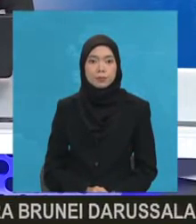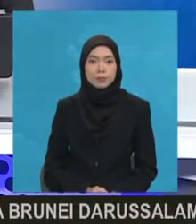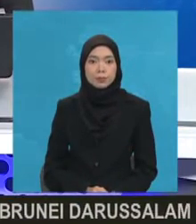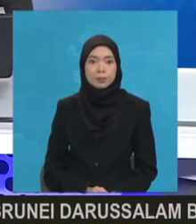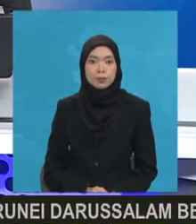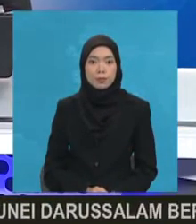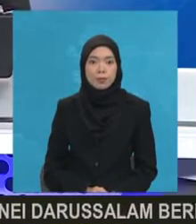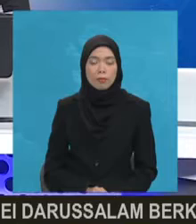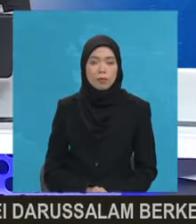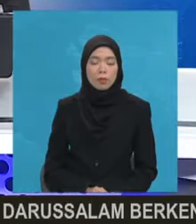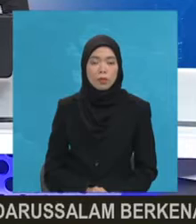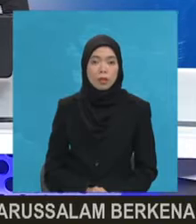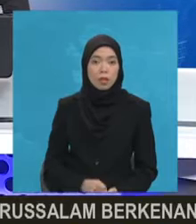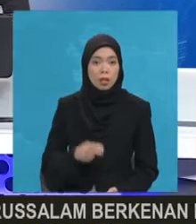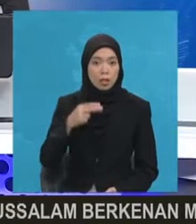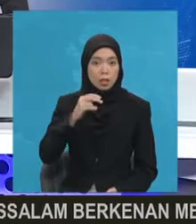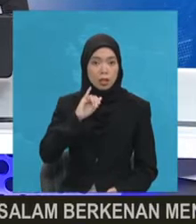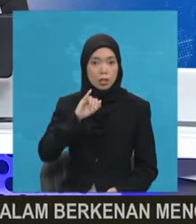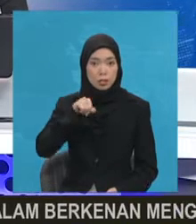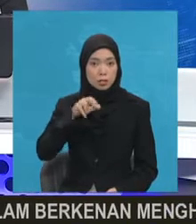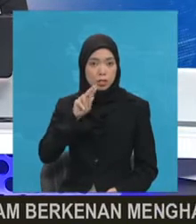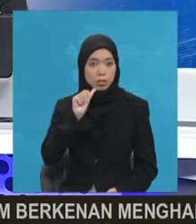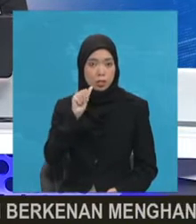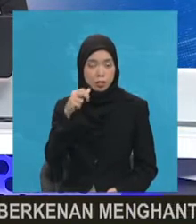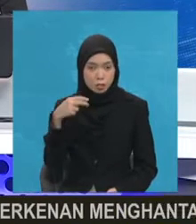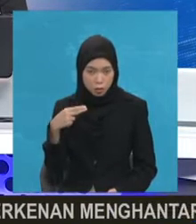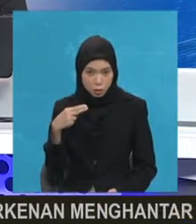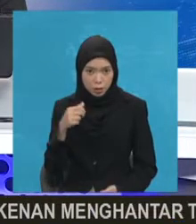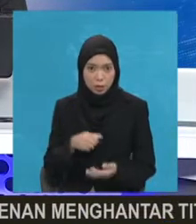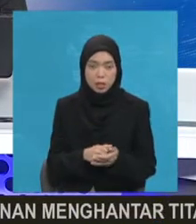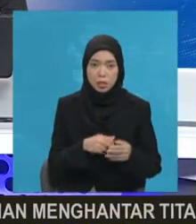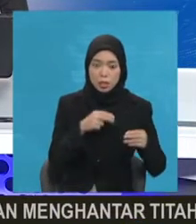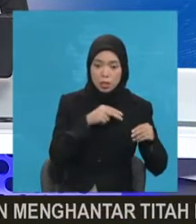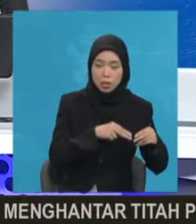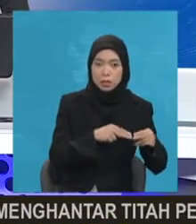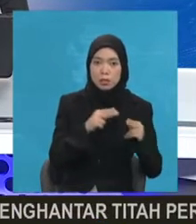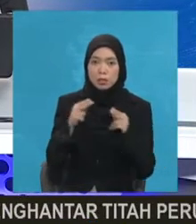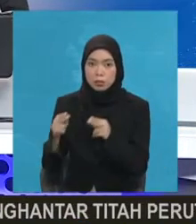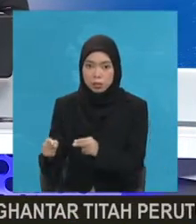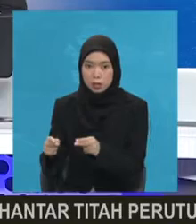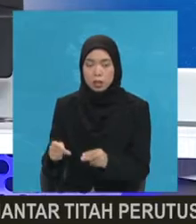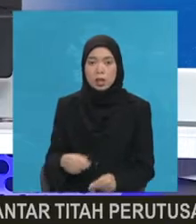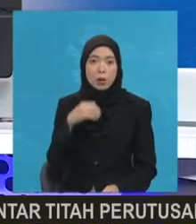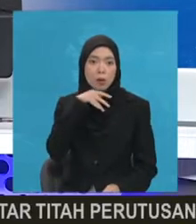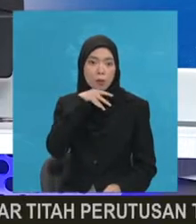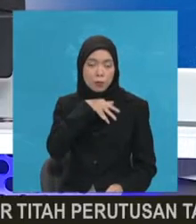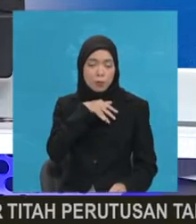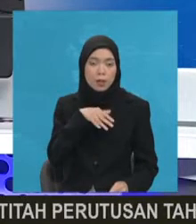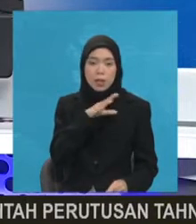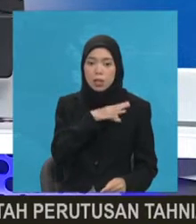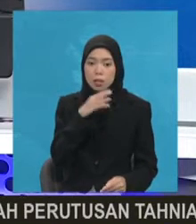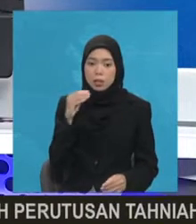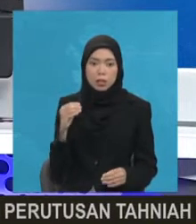peristiwa hijrah Rasulullah Shallallahu Alaihi Wa Sallam bersama para sahabat dan pengikut pengikut Baginda